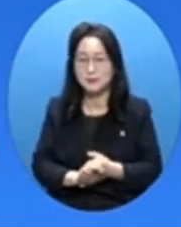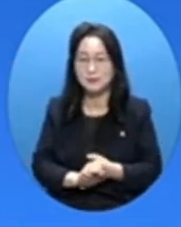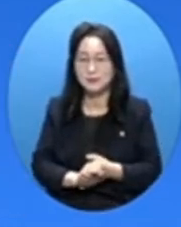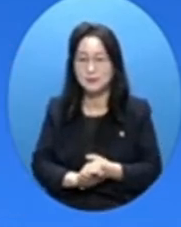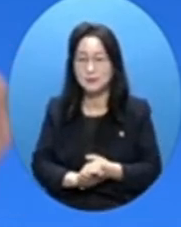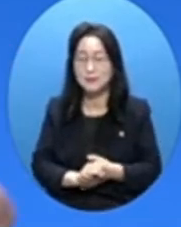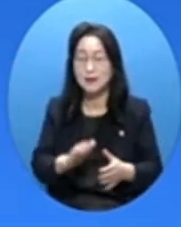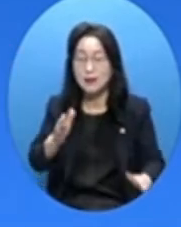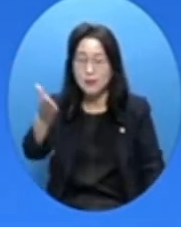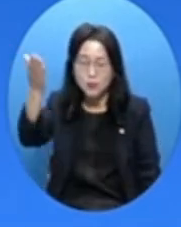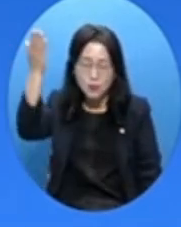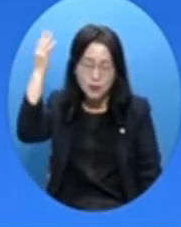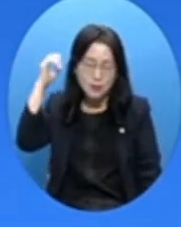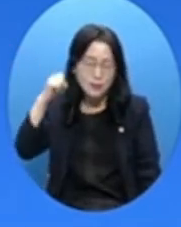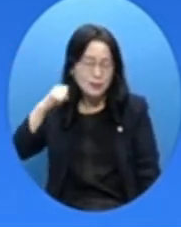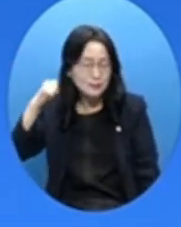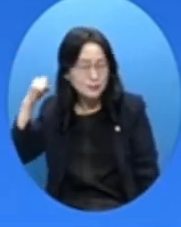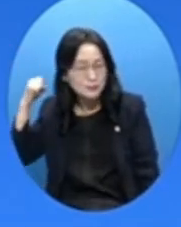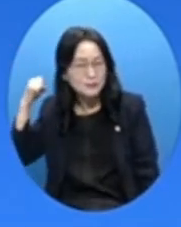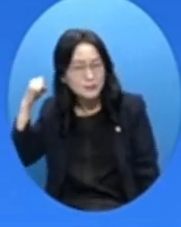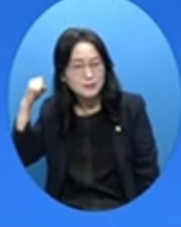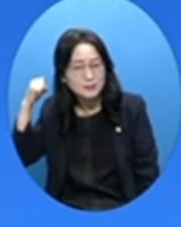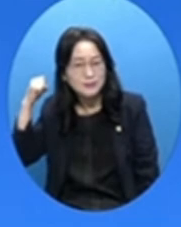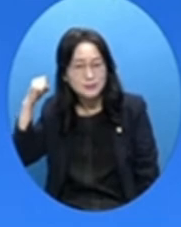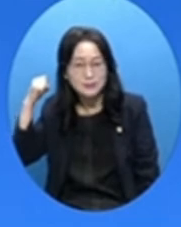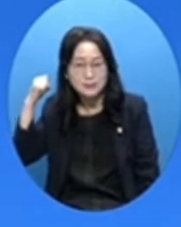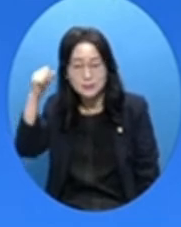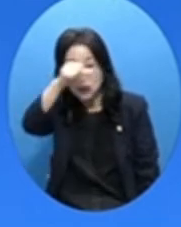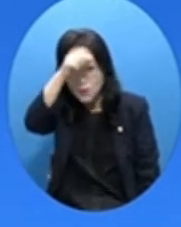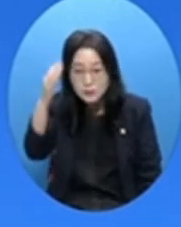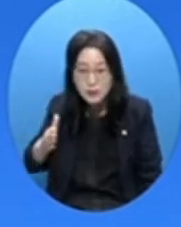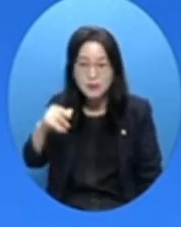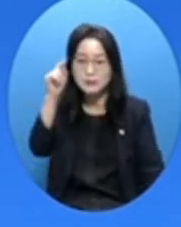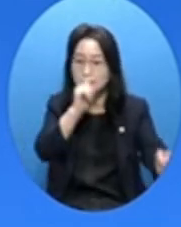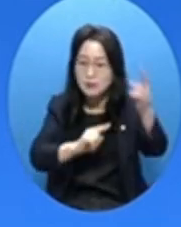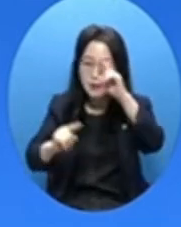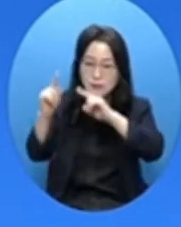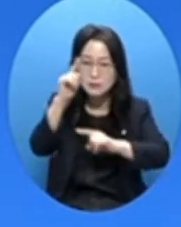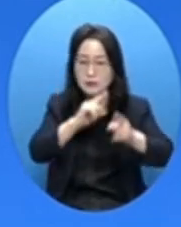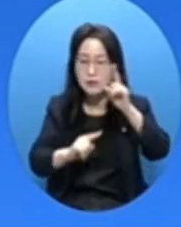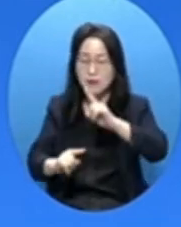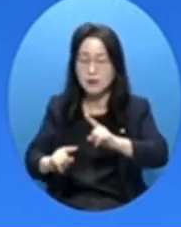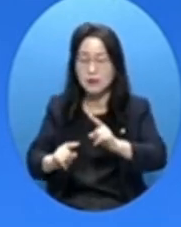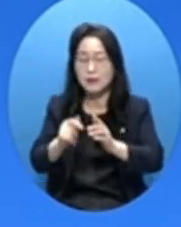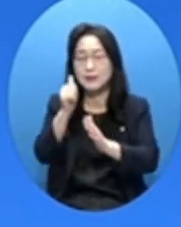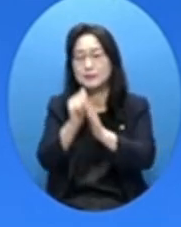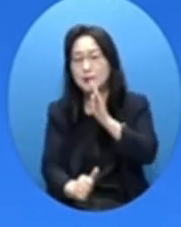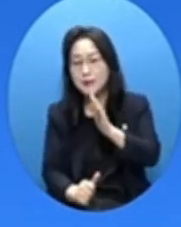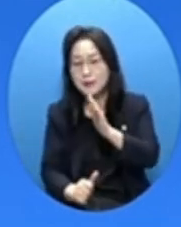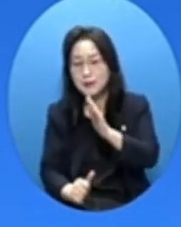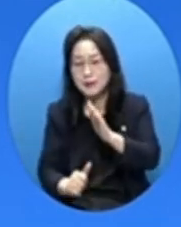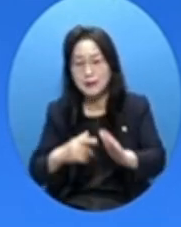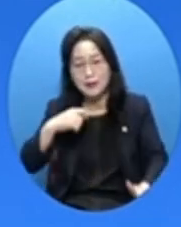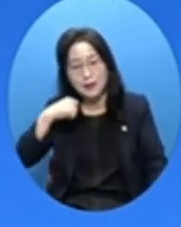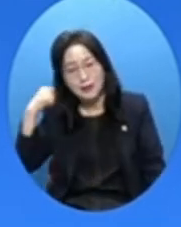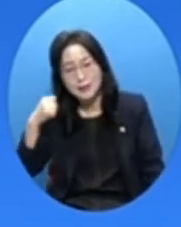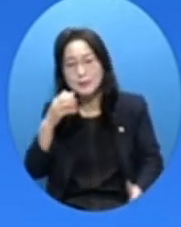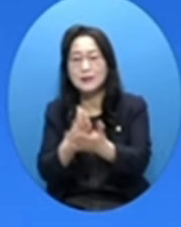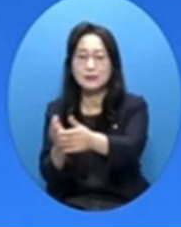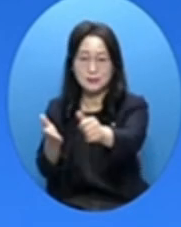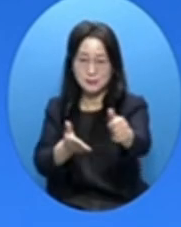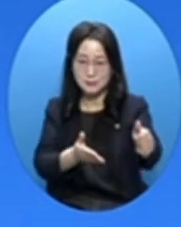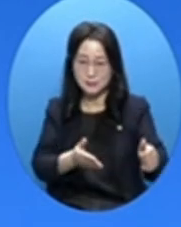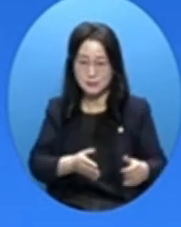아가의 매어서 평생 과거의 상처와 실패의 매여 있지 않게 되기를 바랍니다